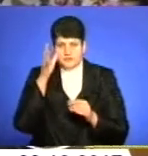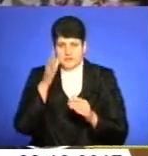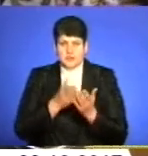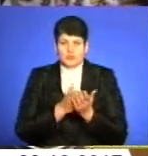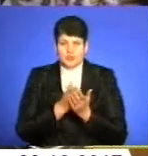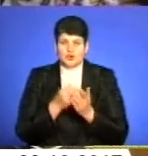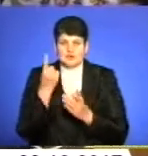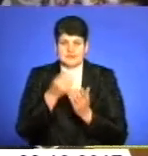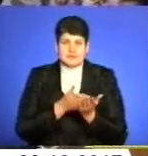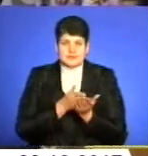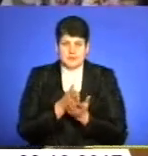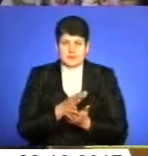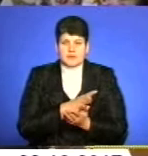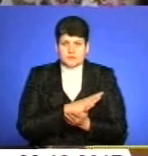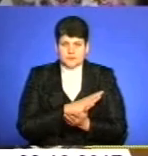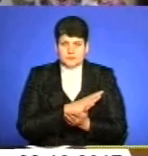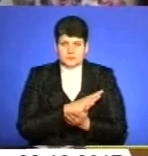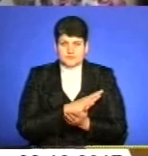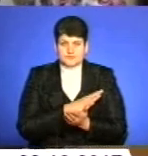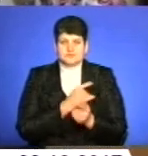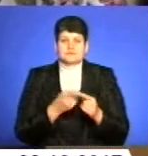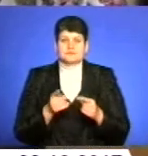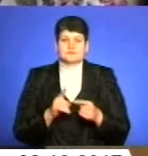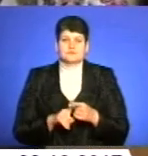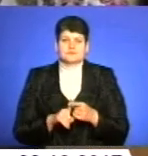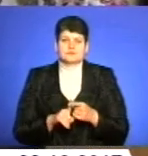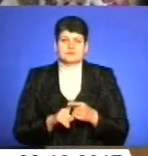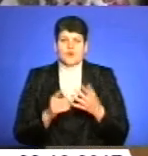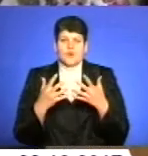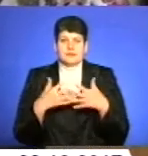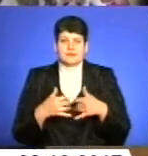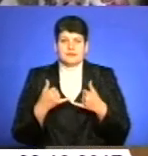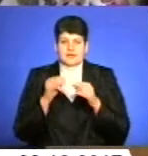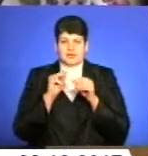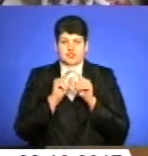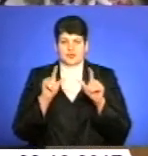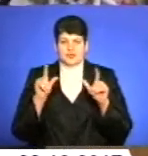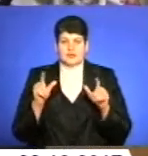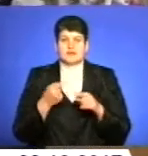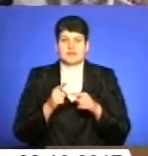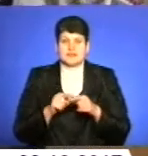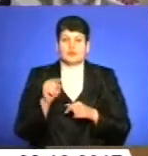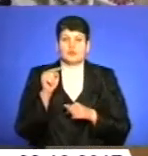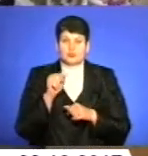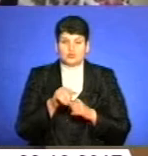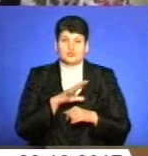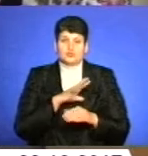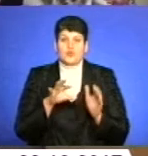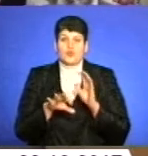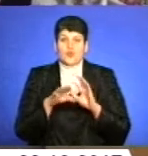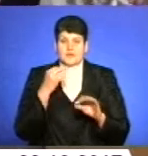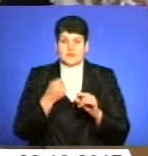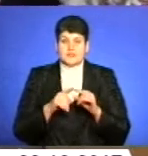напрямків покращення освітніх послуг – це обладнання для шкіл. І це, саме тому був обраний такий